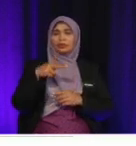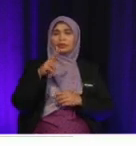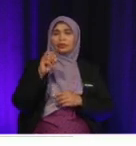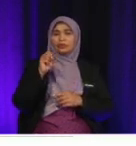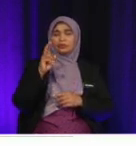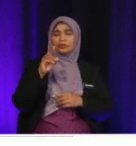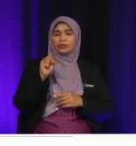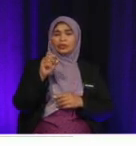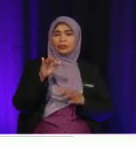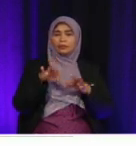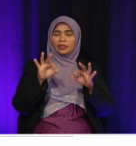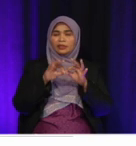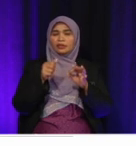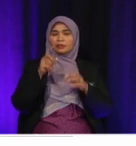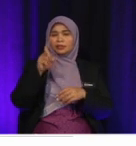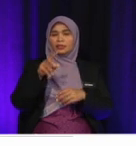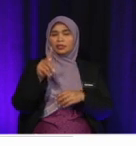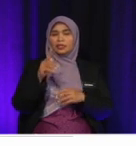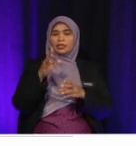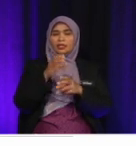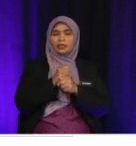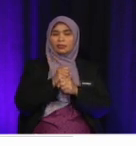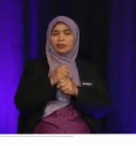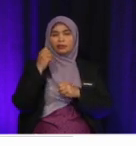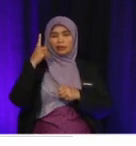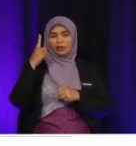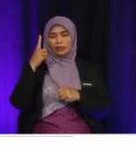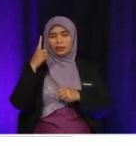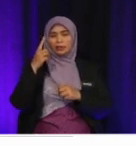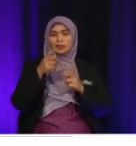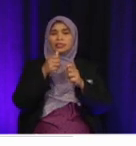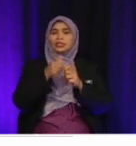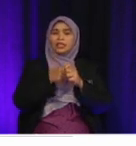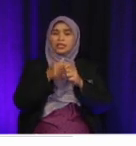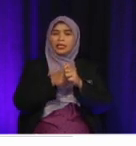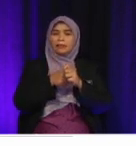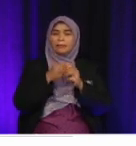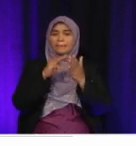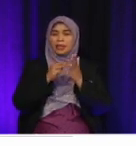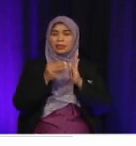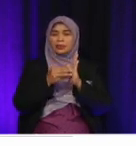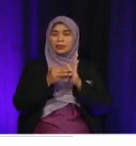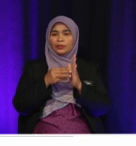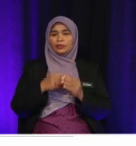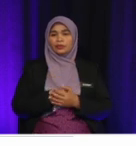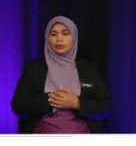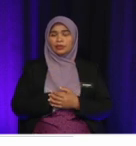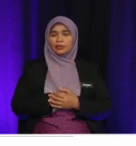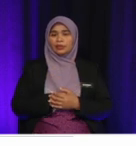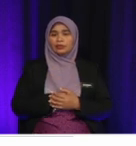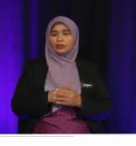anda Pastikan dapat memahami setiap definasi wasatiah